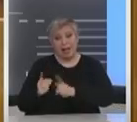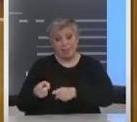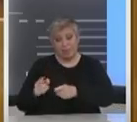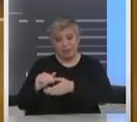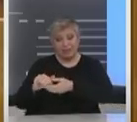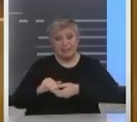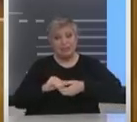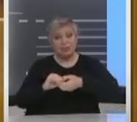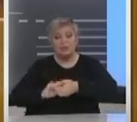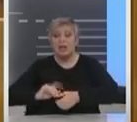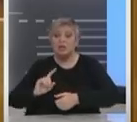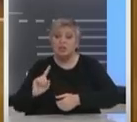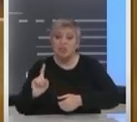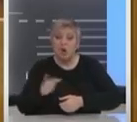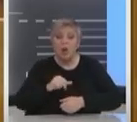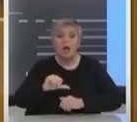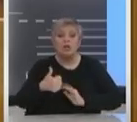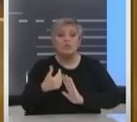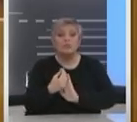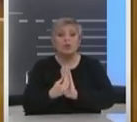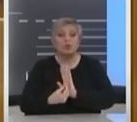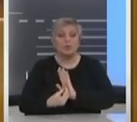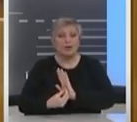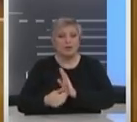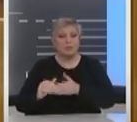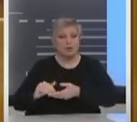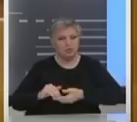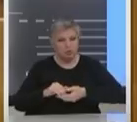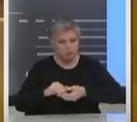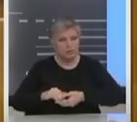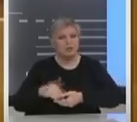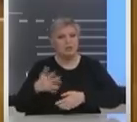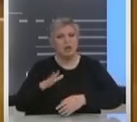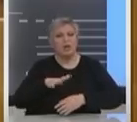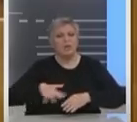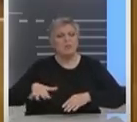σε όλα τα πρωτοβάθμια σωματεία, και αυτό ίσως είναι το πιο κρίσιμο, και στα πανελλαδικής εμβέλεια